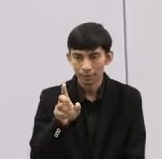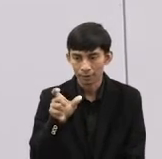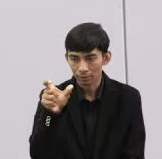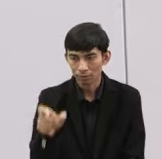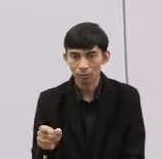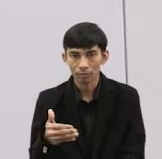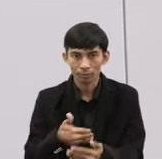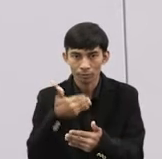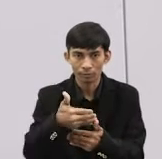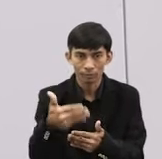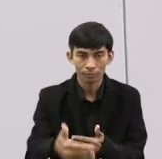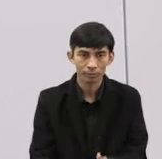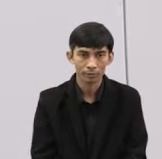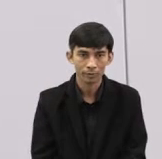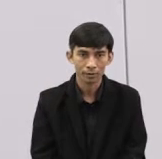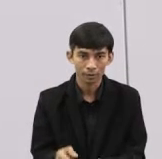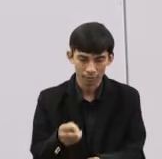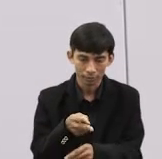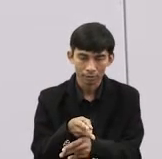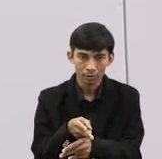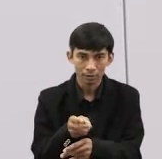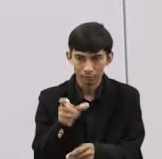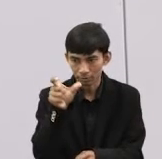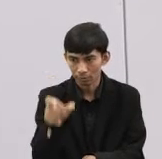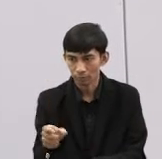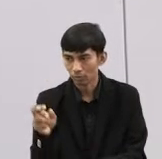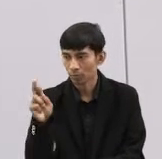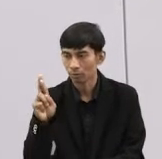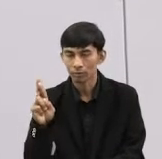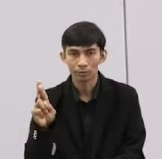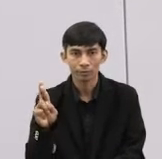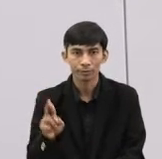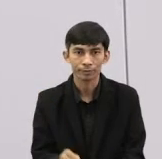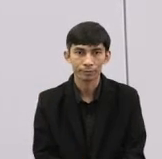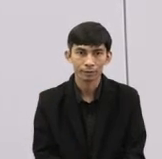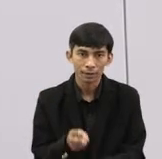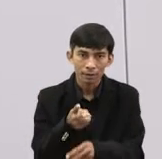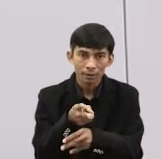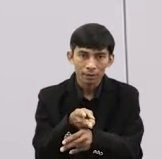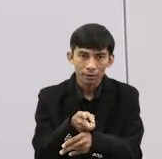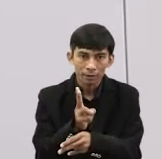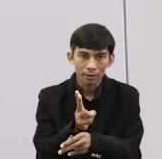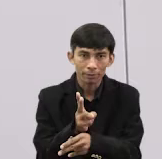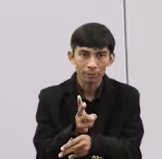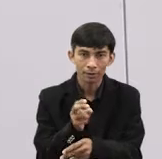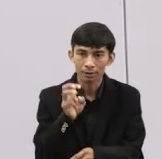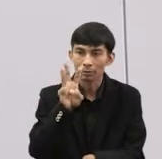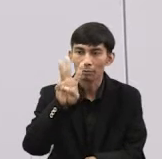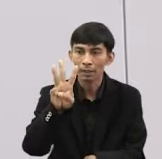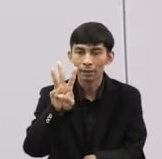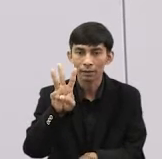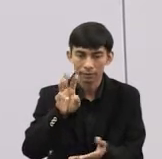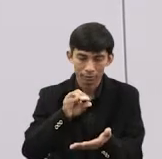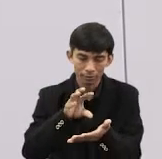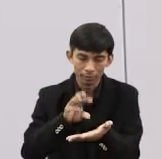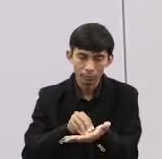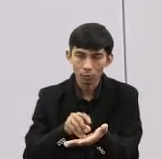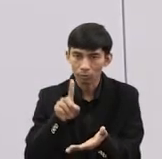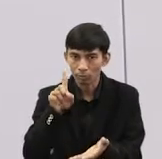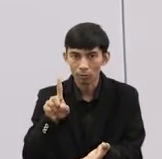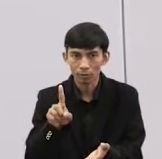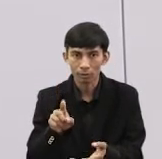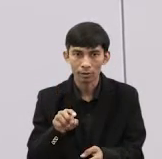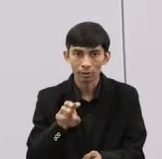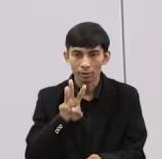đọp cứ tung rì chẳng bên đây thà con trở chơi bí bay ní chậm nuốn mùi bay chơi